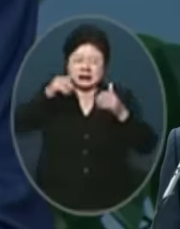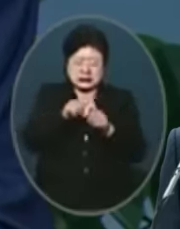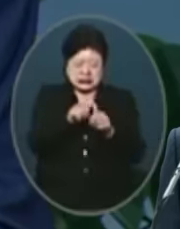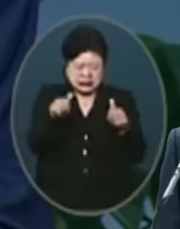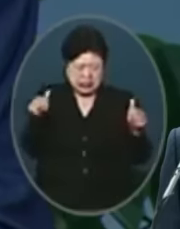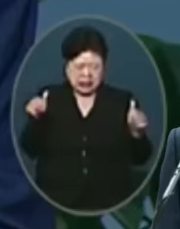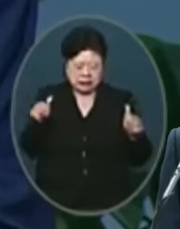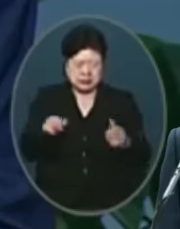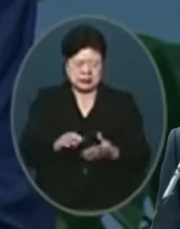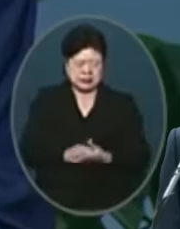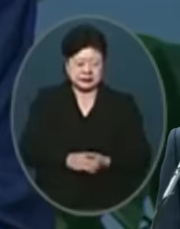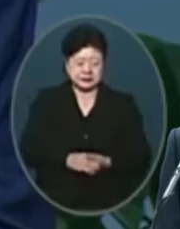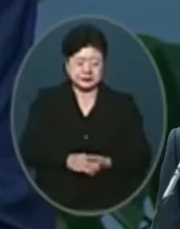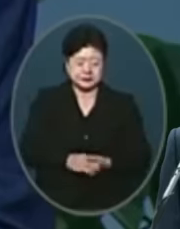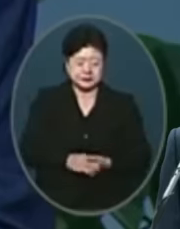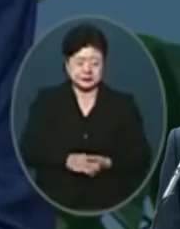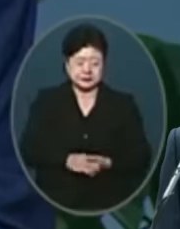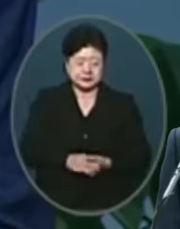그 대한 족속은